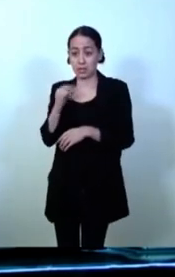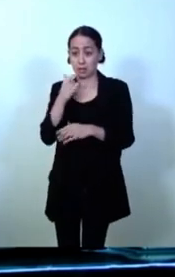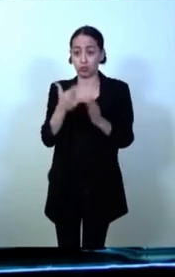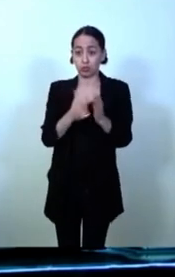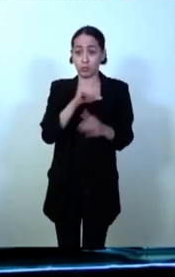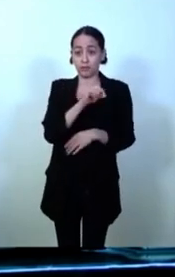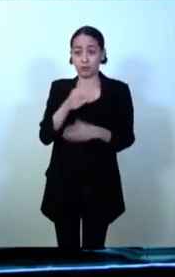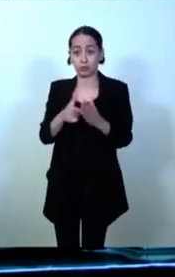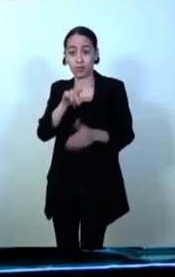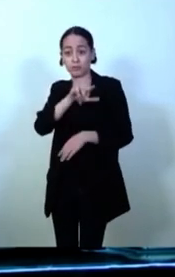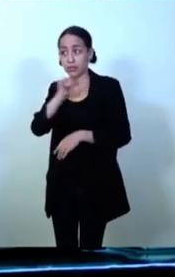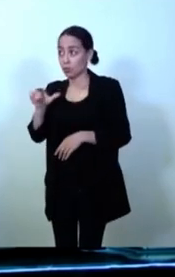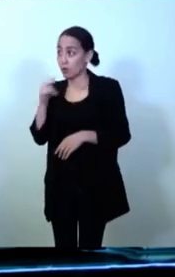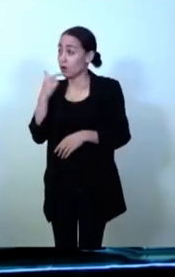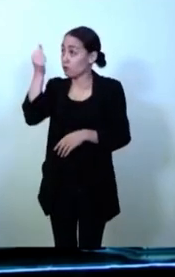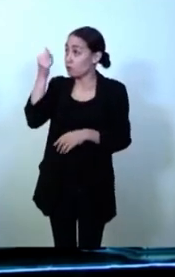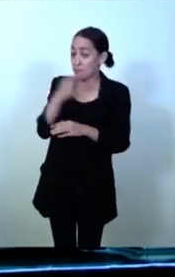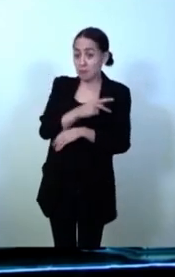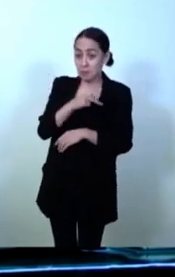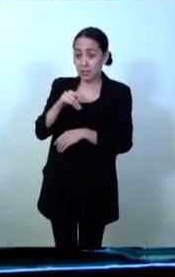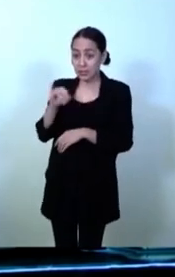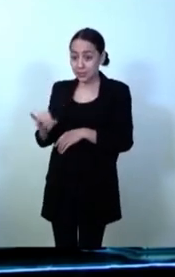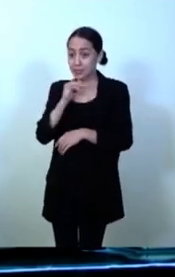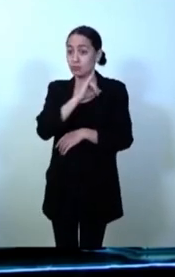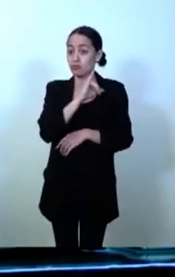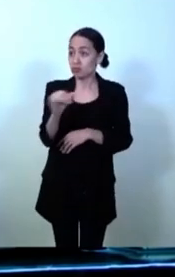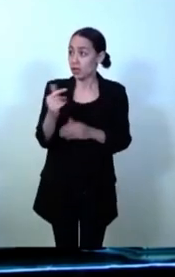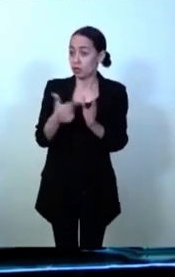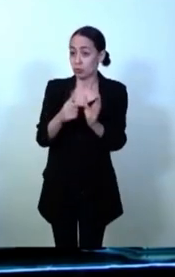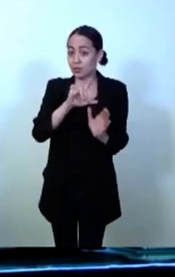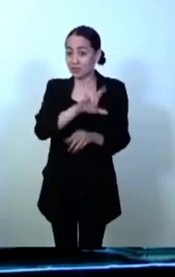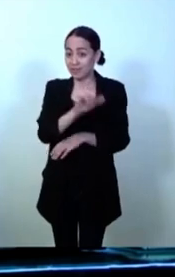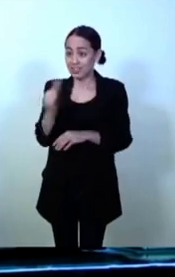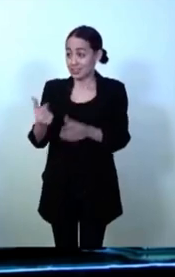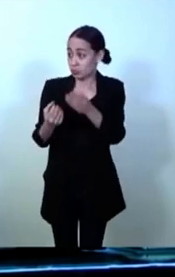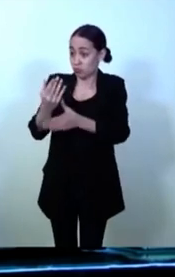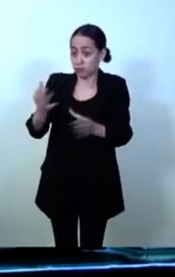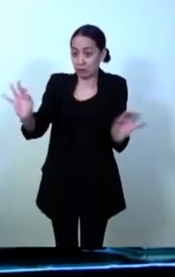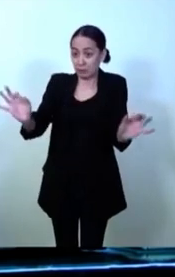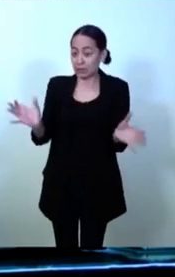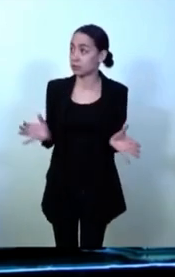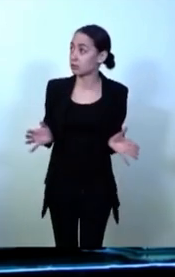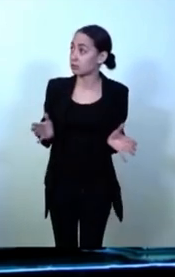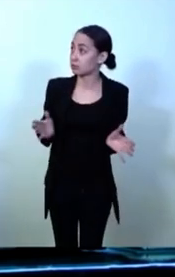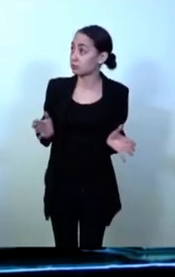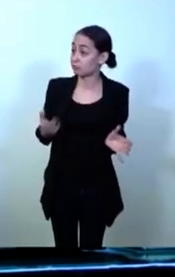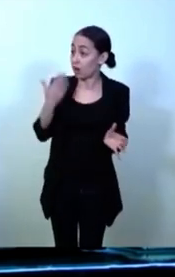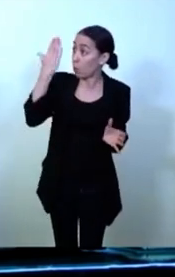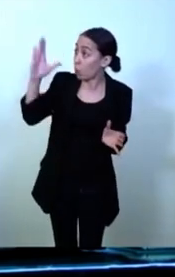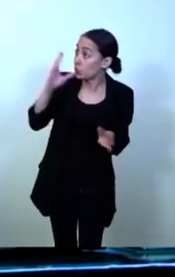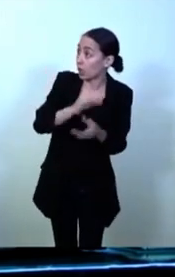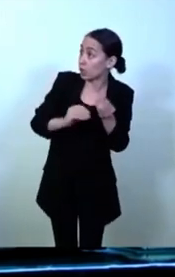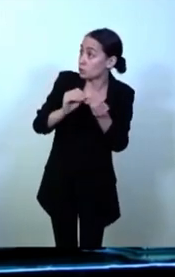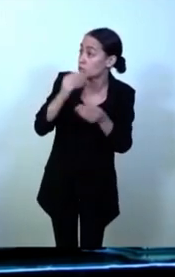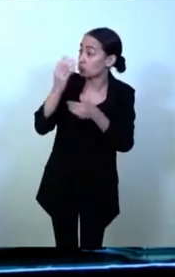que vous nous présentez ce jour et qui court jusqu'en 2026. Quoi d'autre, quoi de plus, quoi de mieux